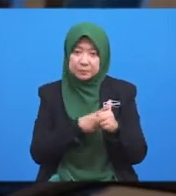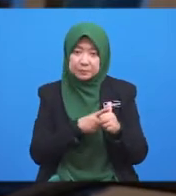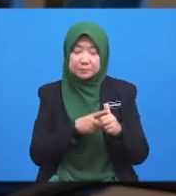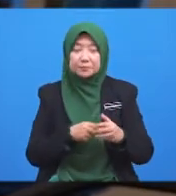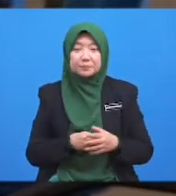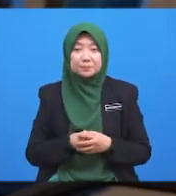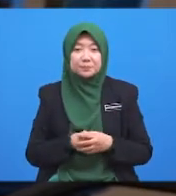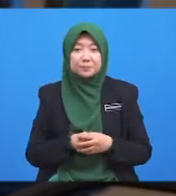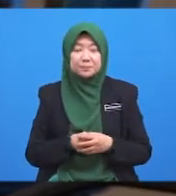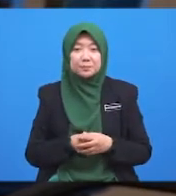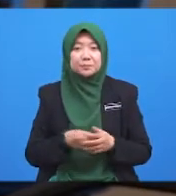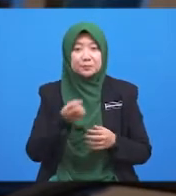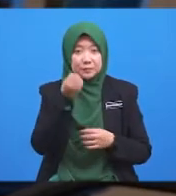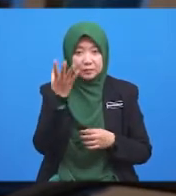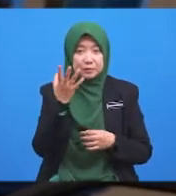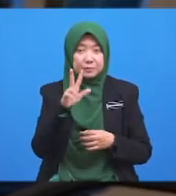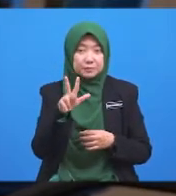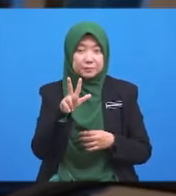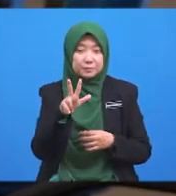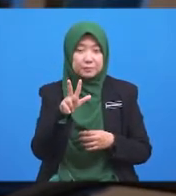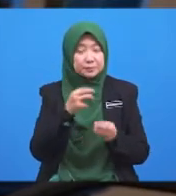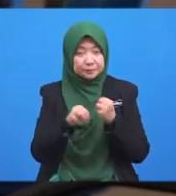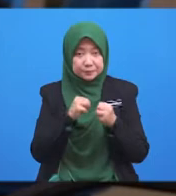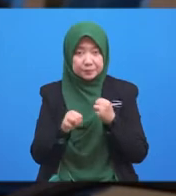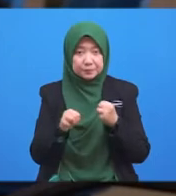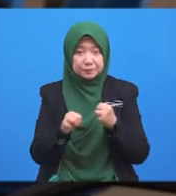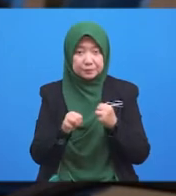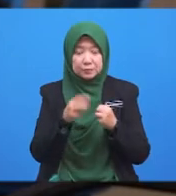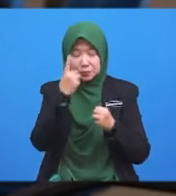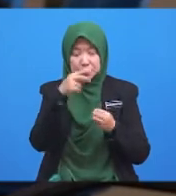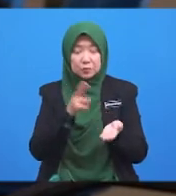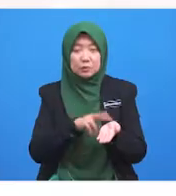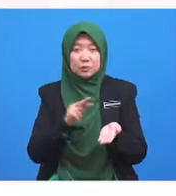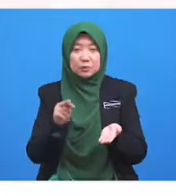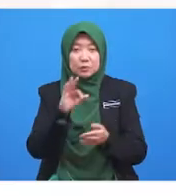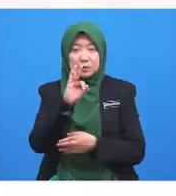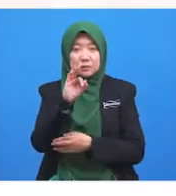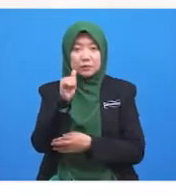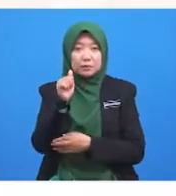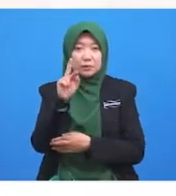adalah, nyatakan 3 kontraindikasi bagi rawatan Faraday.